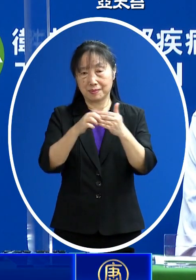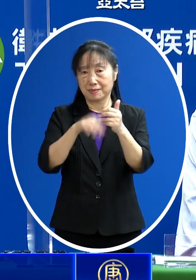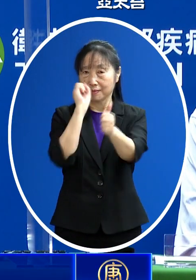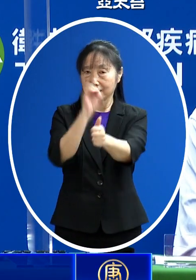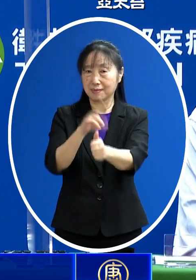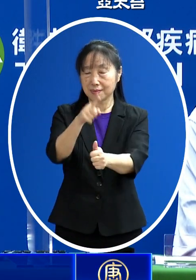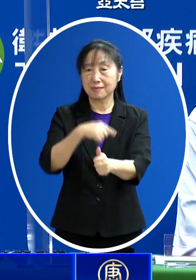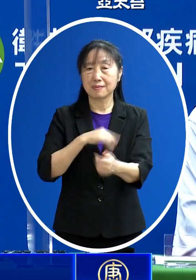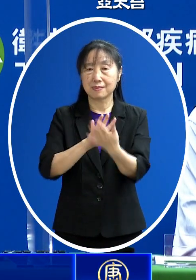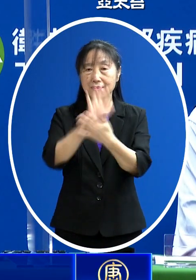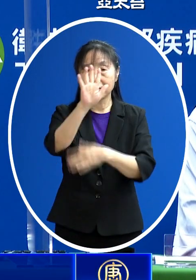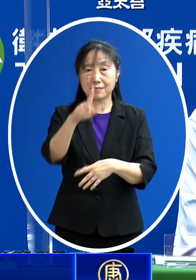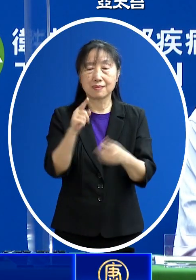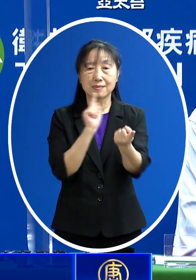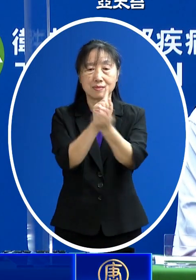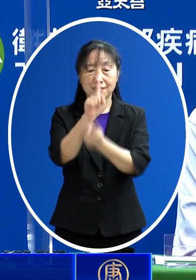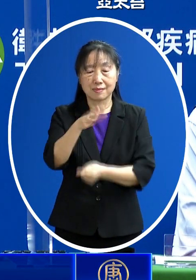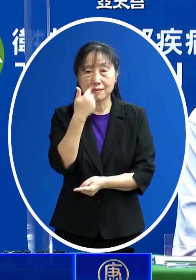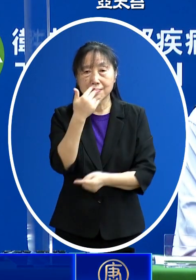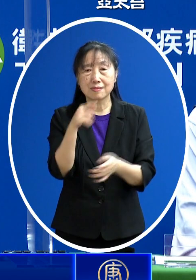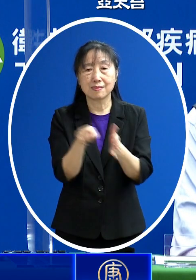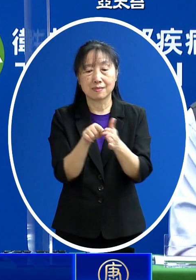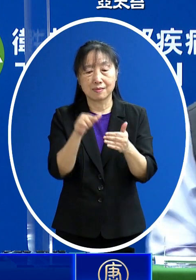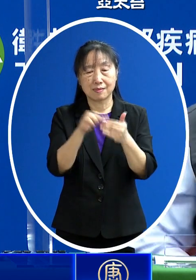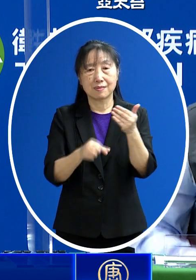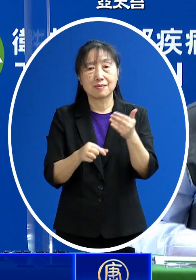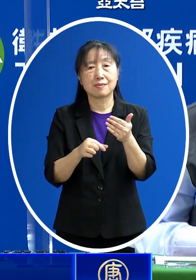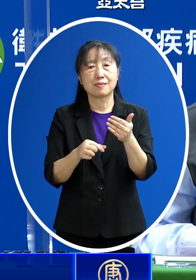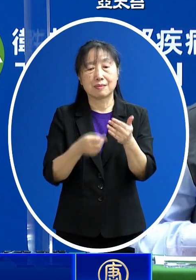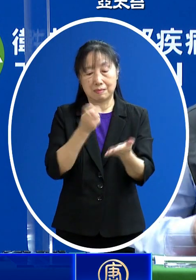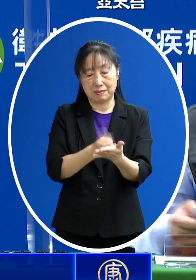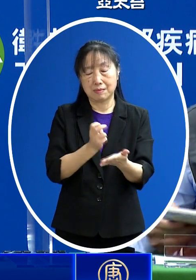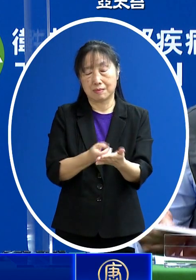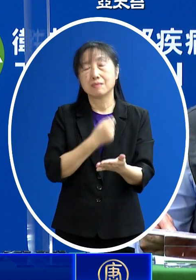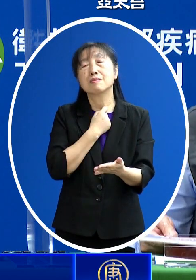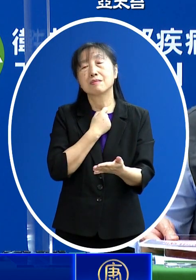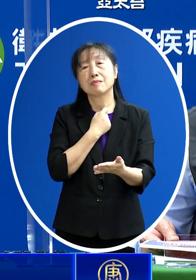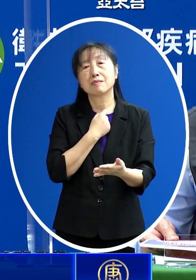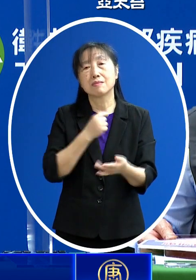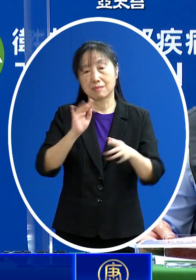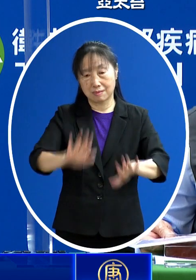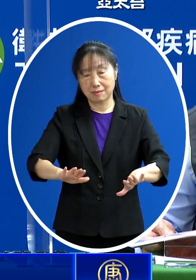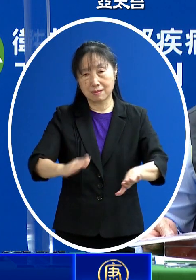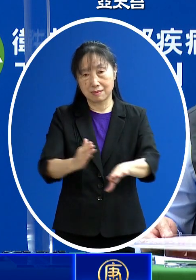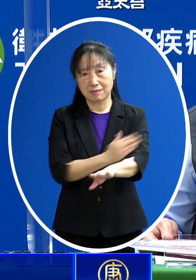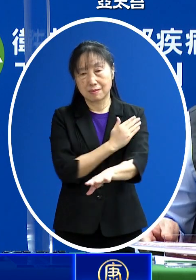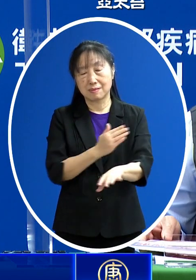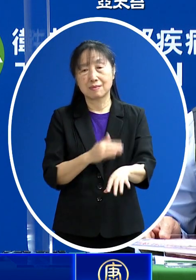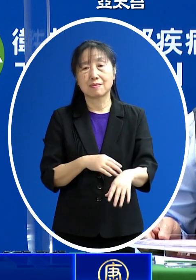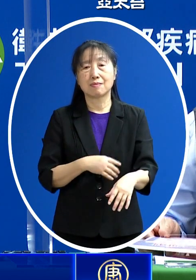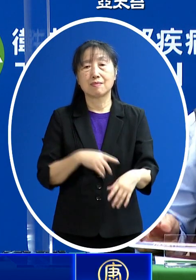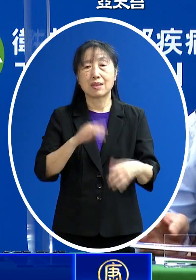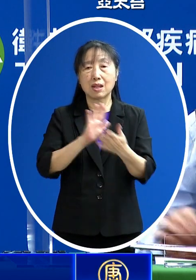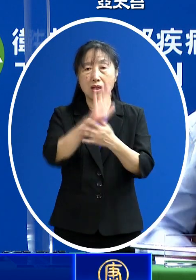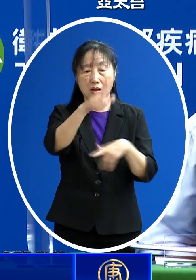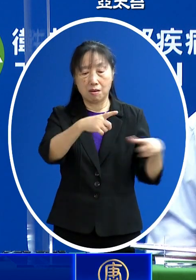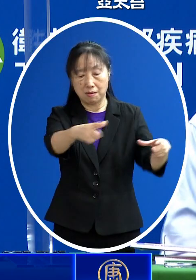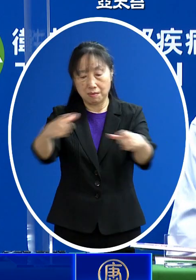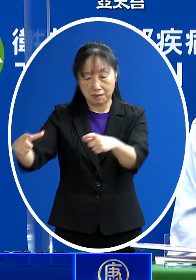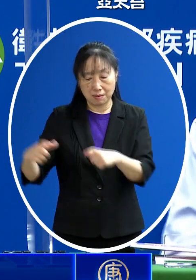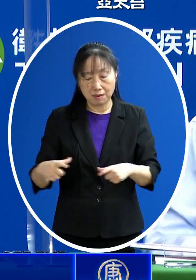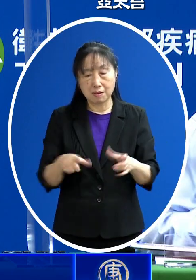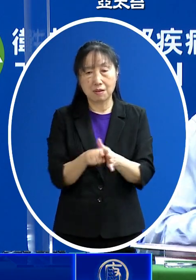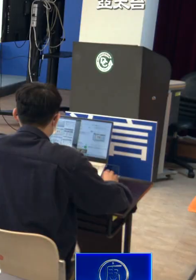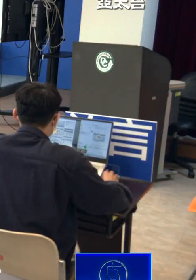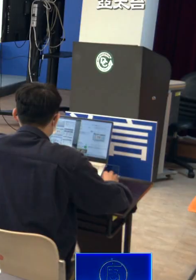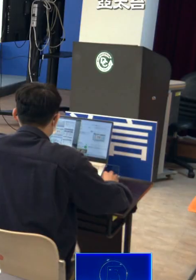的一个防疫的管制，我们要稍微的严格一点，就即日起在宴席中不得逐桌敬酒